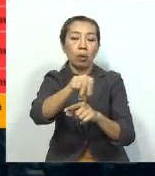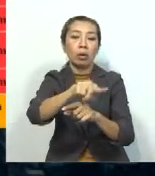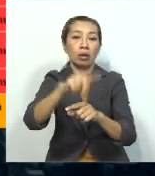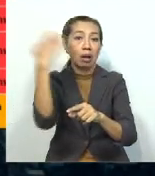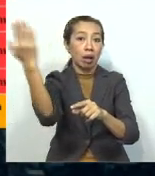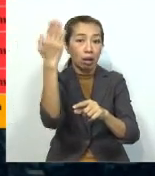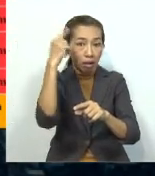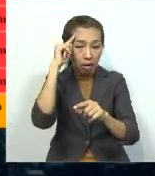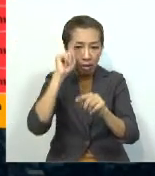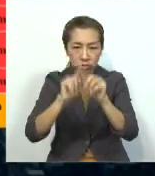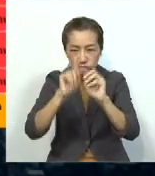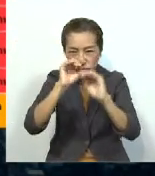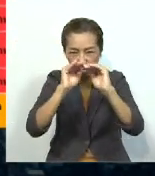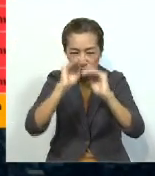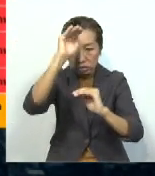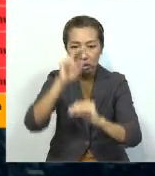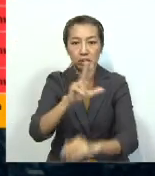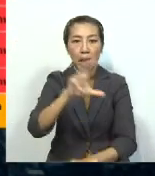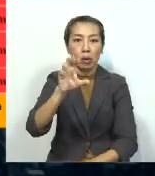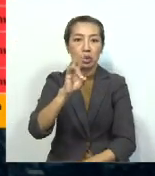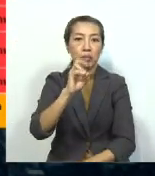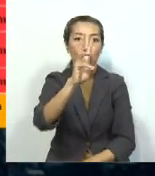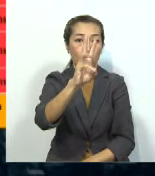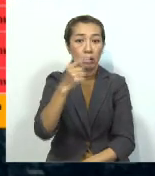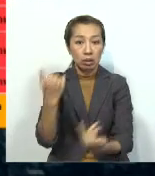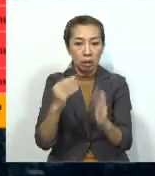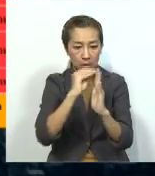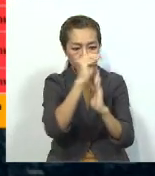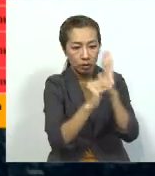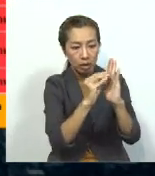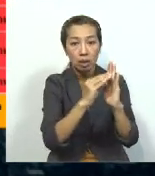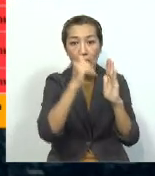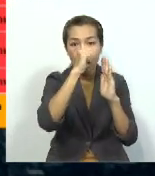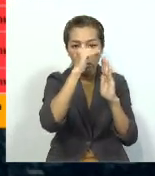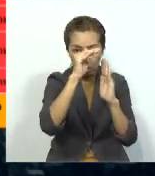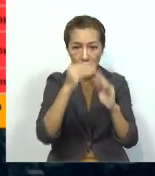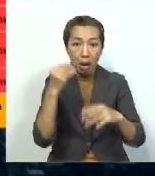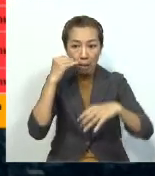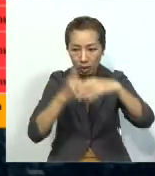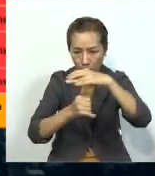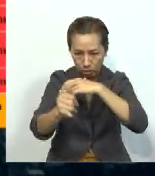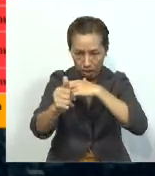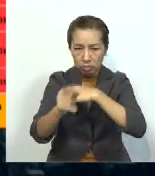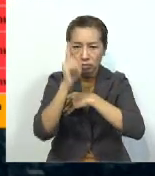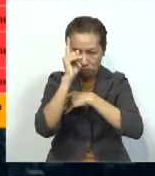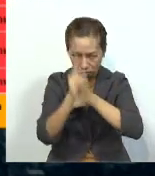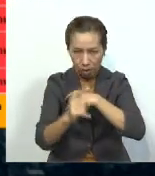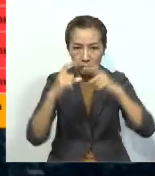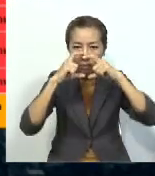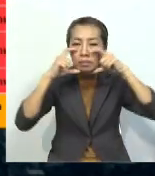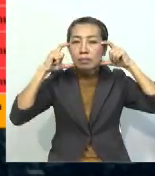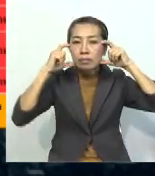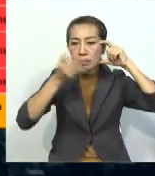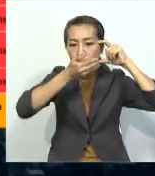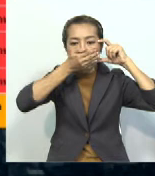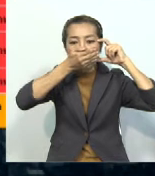ไป376นะคะคุณผู้ชมที่อยู่ในพื้นที่ภาคเหนือทั้งหมดนี้ออกจากบ้านเจ้าหน้าที่ยังขอคำแนะนำนะคะว่าให้ใส่หน้าก